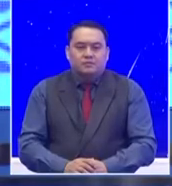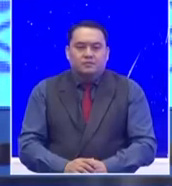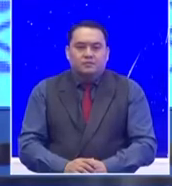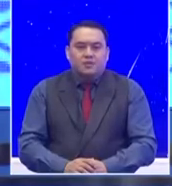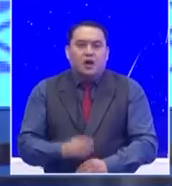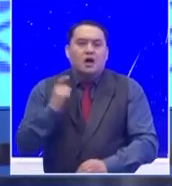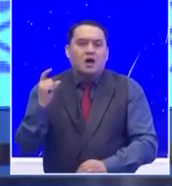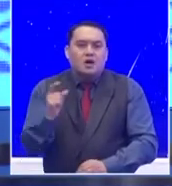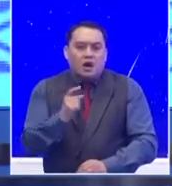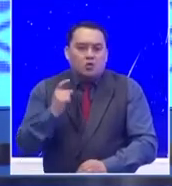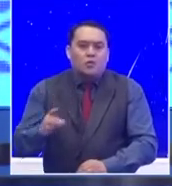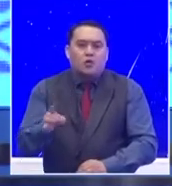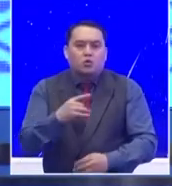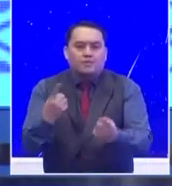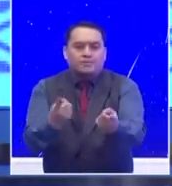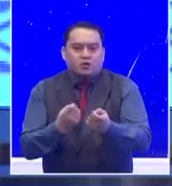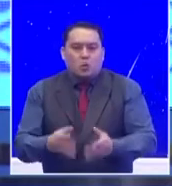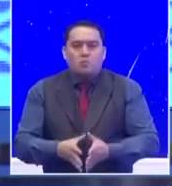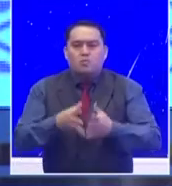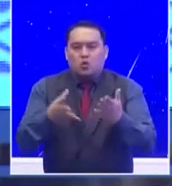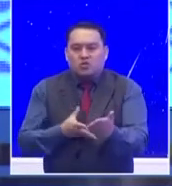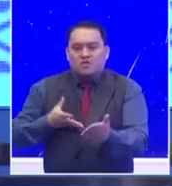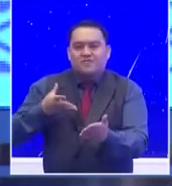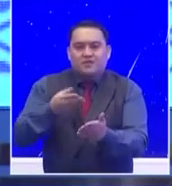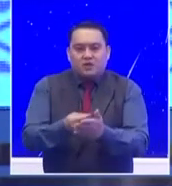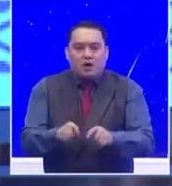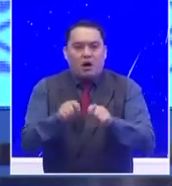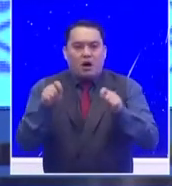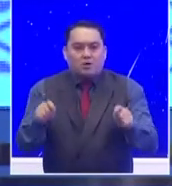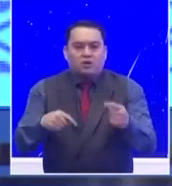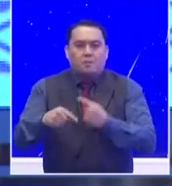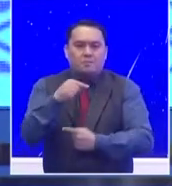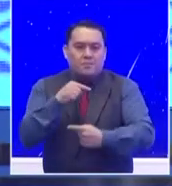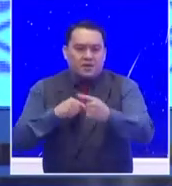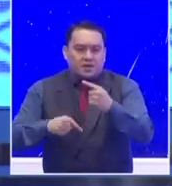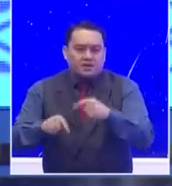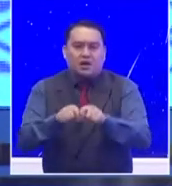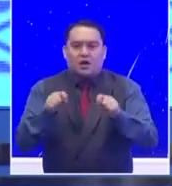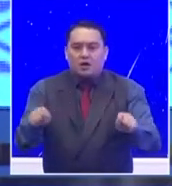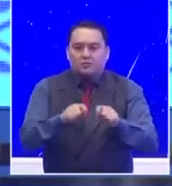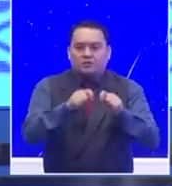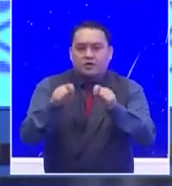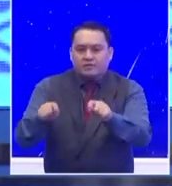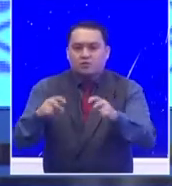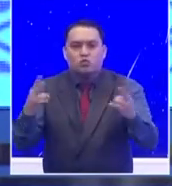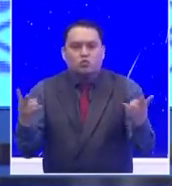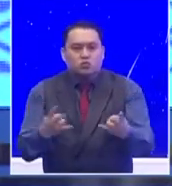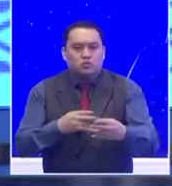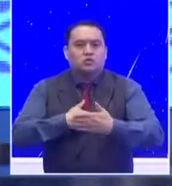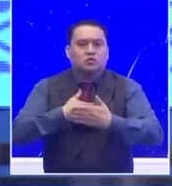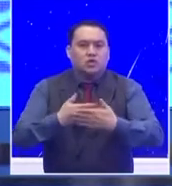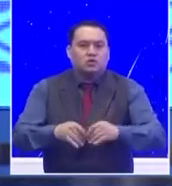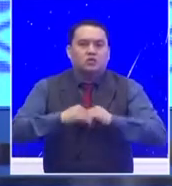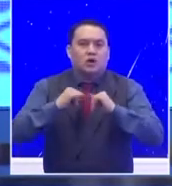В экономику района нужно привлекать больше инвестиций, открывать субъекты малого и среднего бизнеса. Для этого государство создает